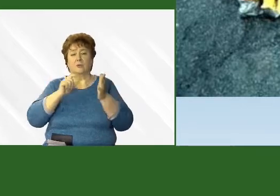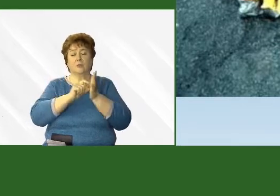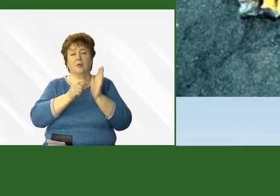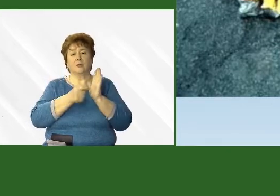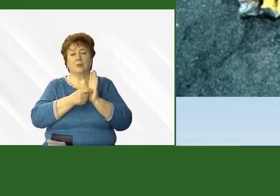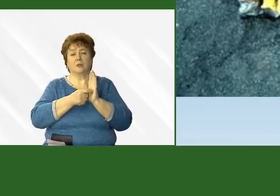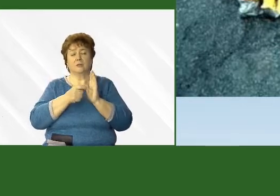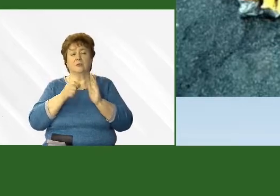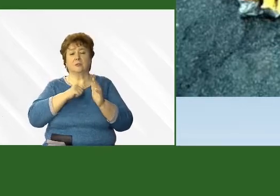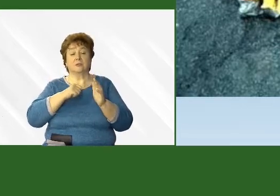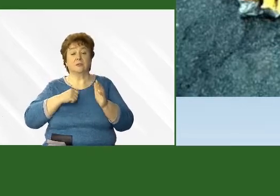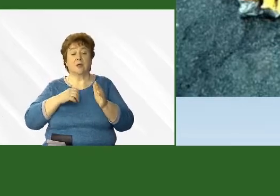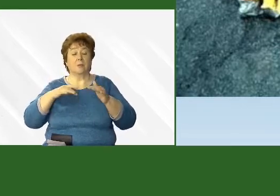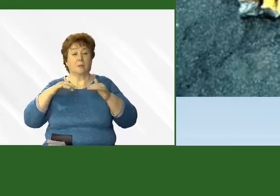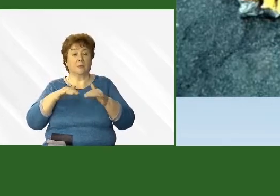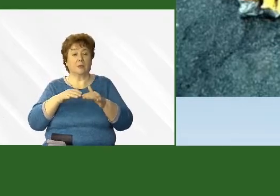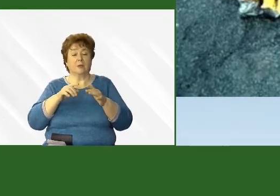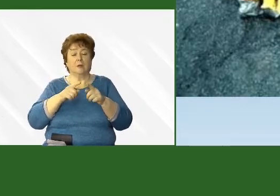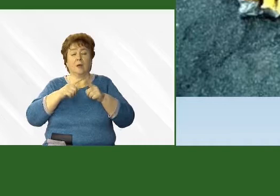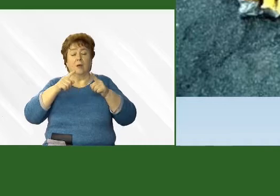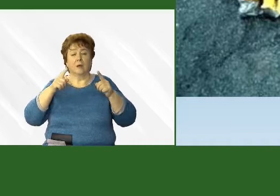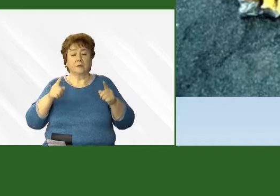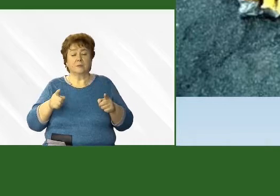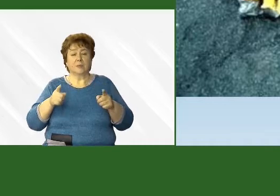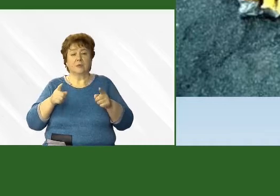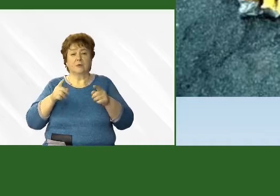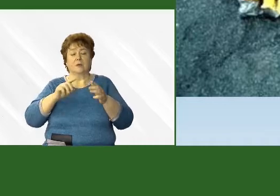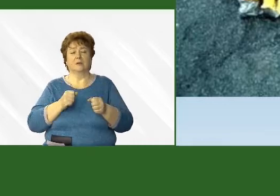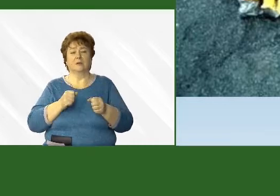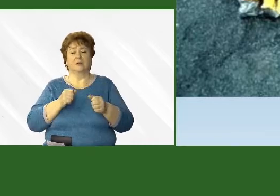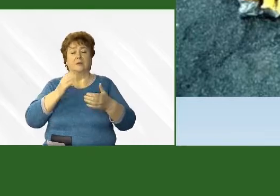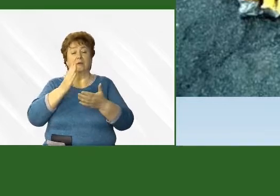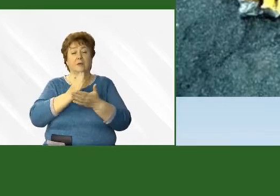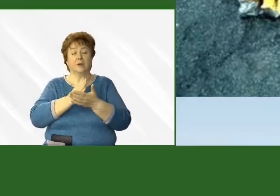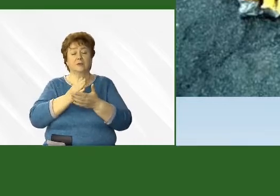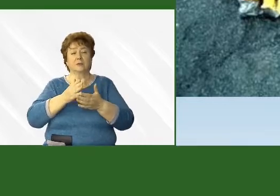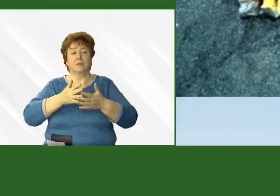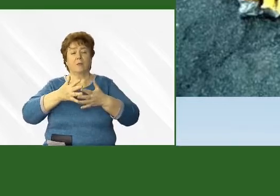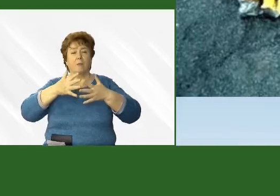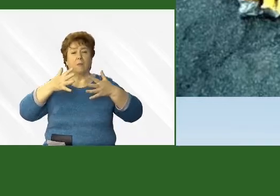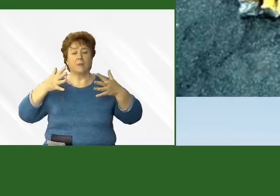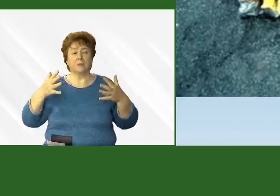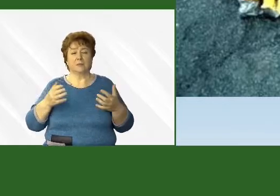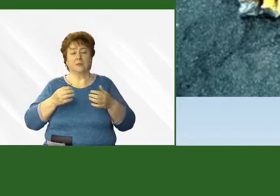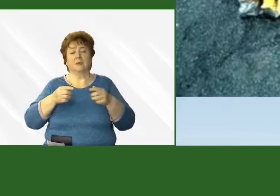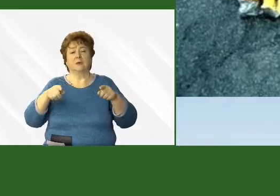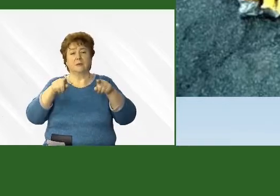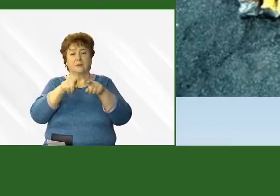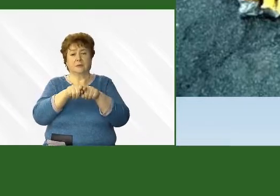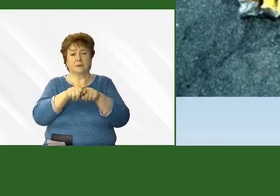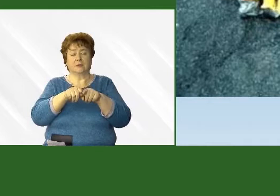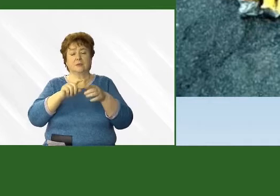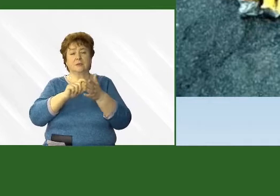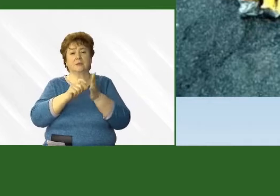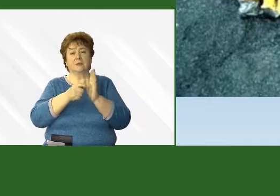крупноклеточник, и на самом деле размеры клеток макроцитаса являются гигантскими в сравнении